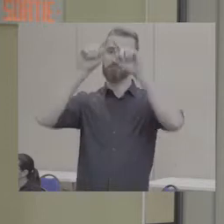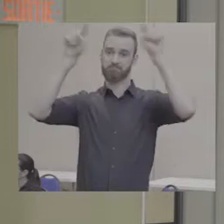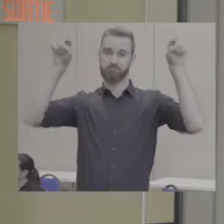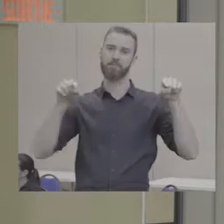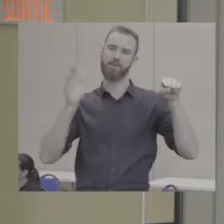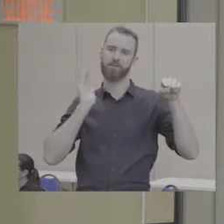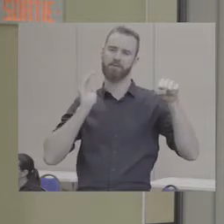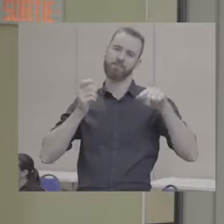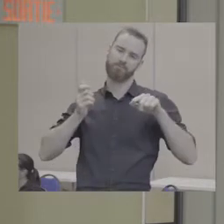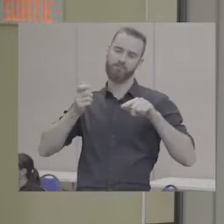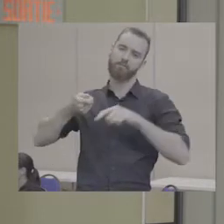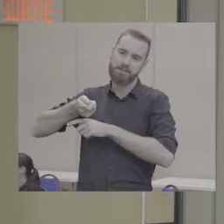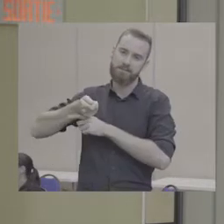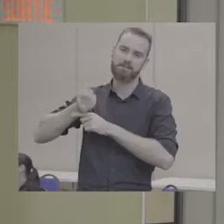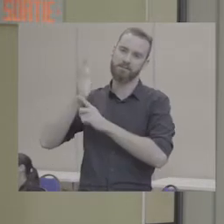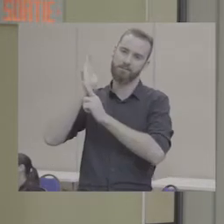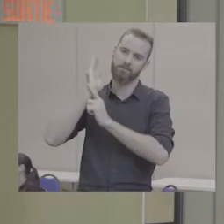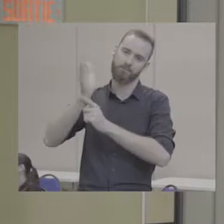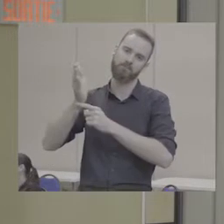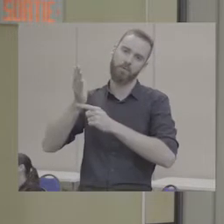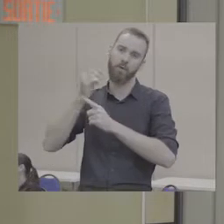ouvrir. Ça a marché